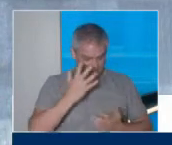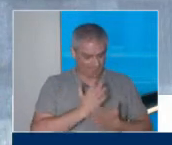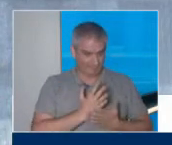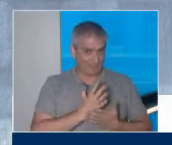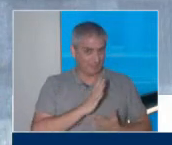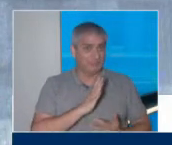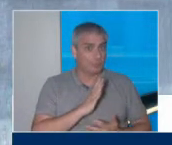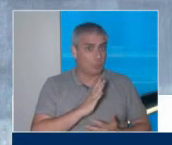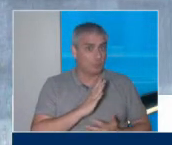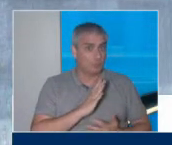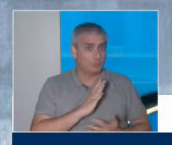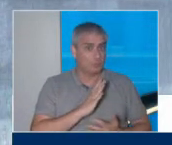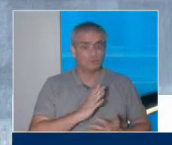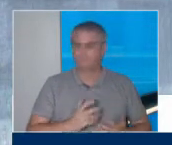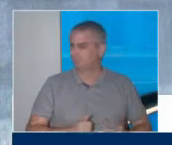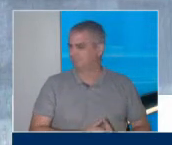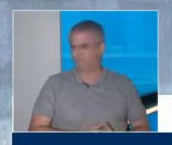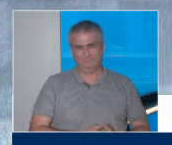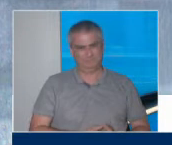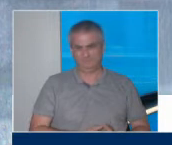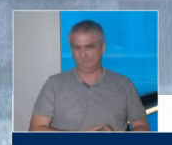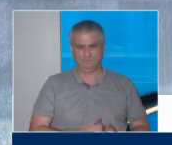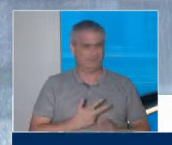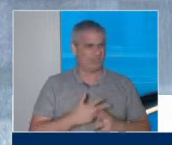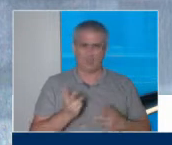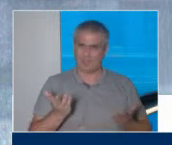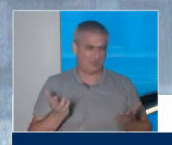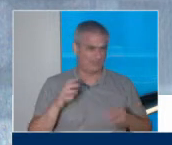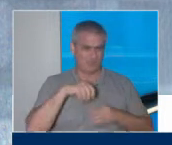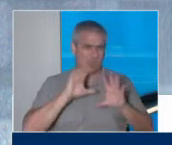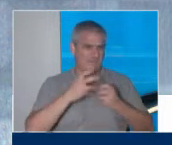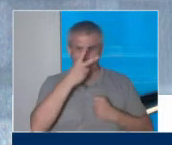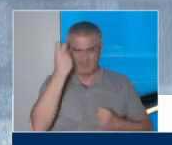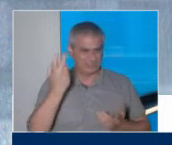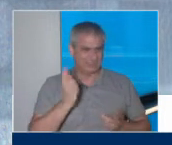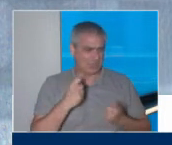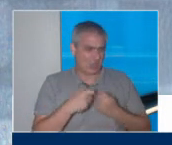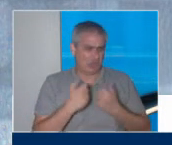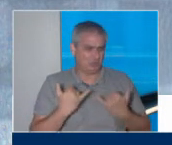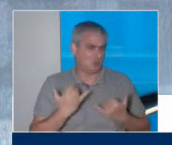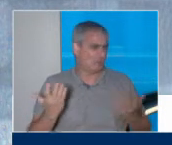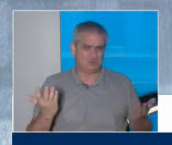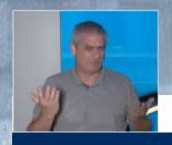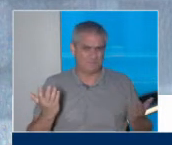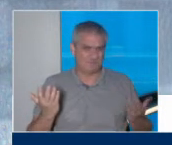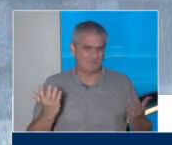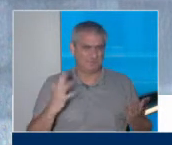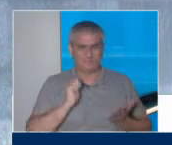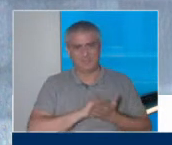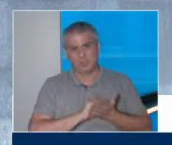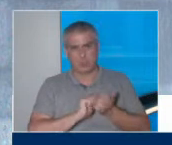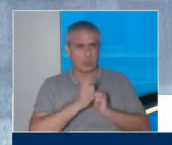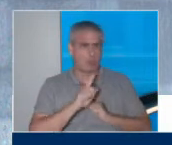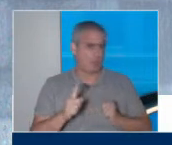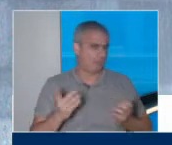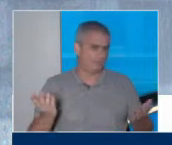נהיה סיכון? זה לא רק בחברה הערבית, אני חושב, זה לא קשור עכשיו אם באמת עיתונאי או לא,